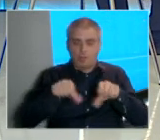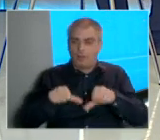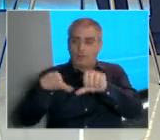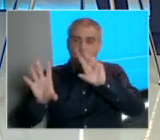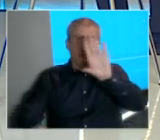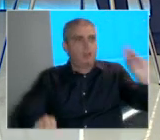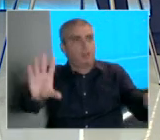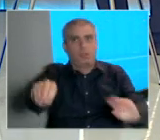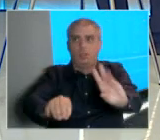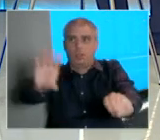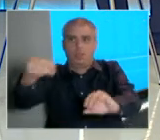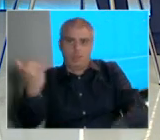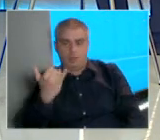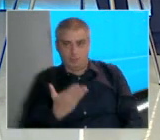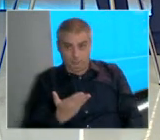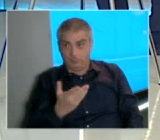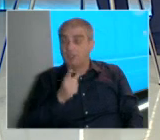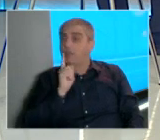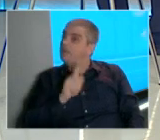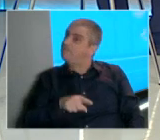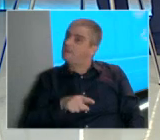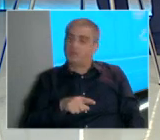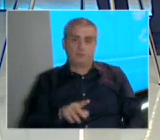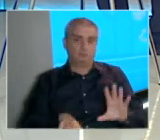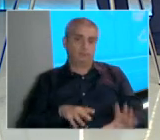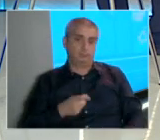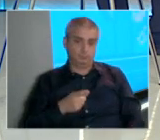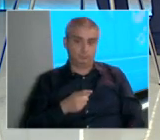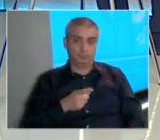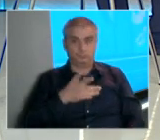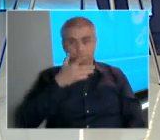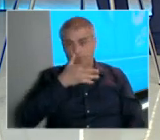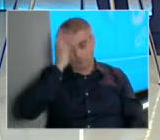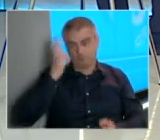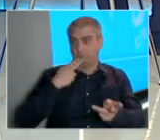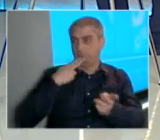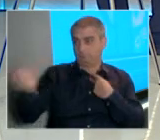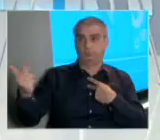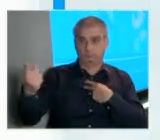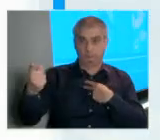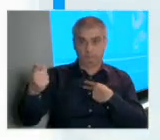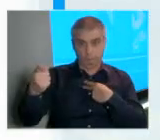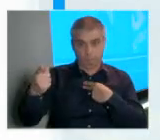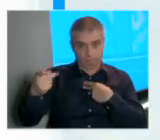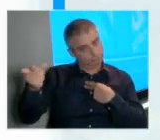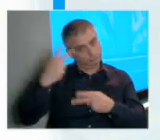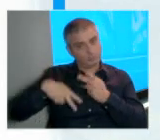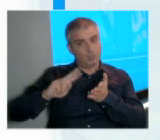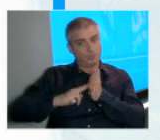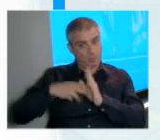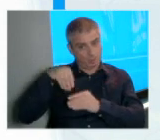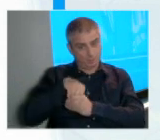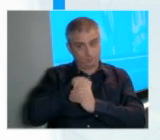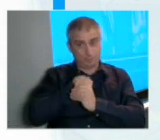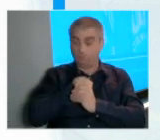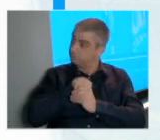בעיות התקציביות האלה. אבל גם יאיר לפיד, מכחול לבן, לא נותר חיה ועונה לרב פרץ, ומחזיר את הפוליטיקה פנימה, הוא